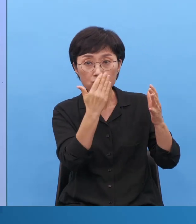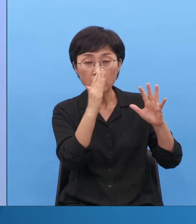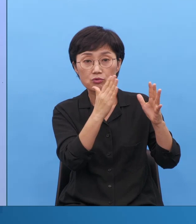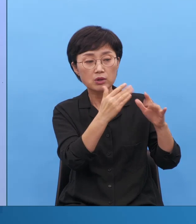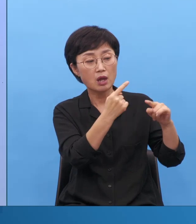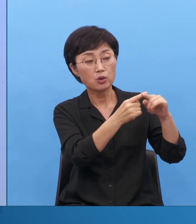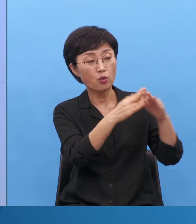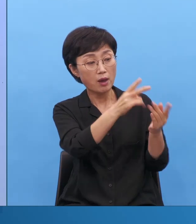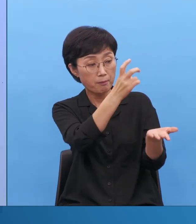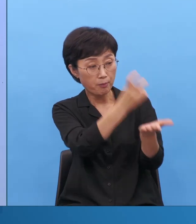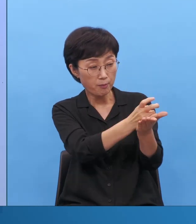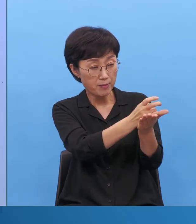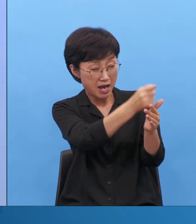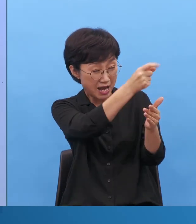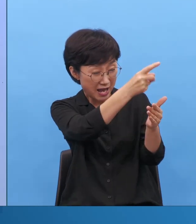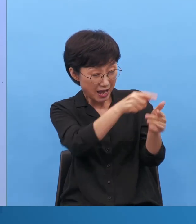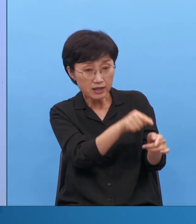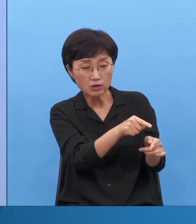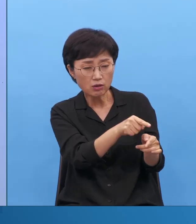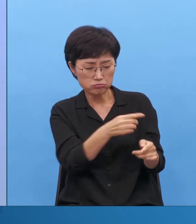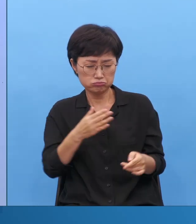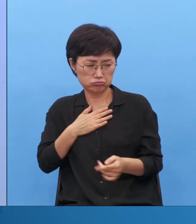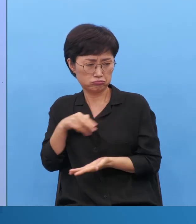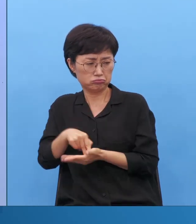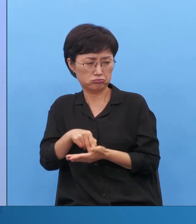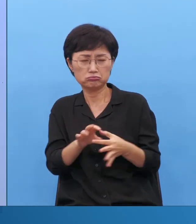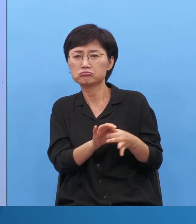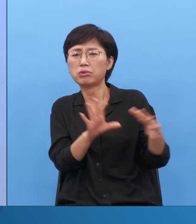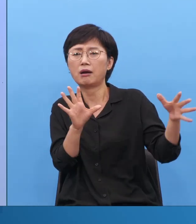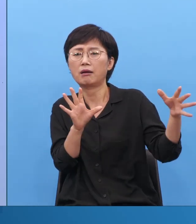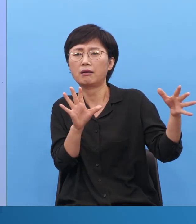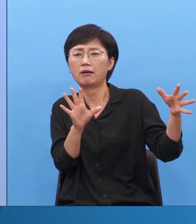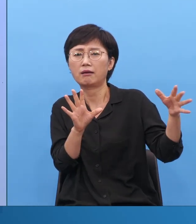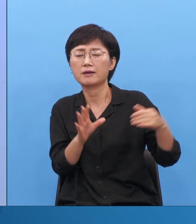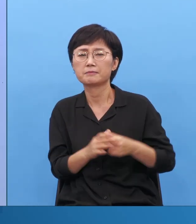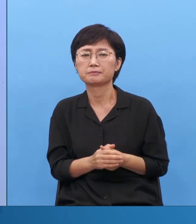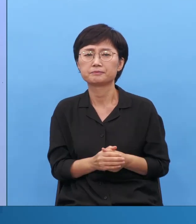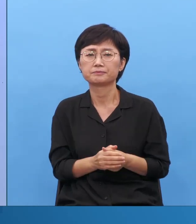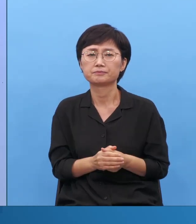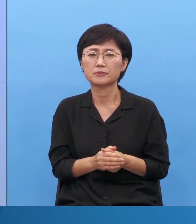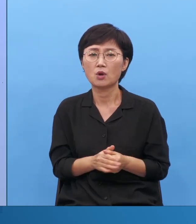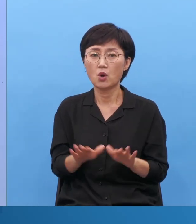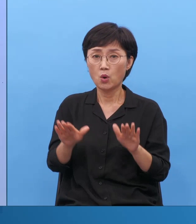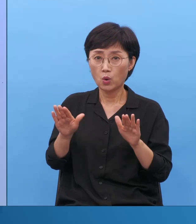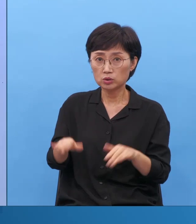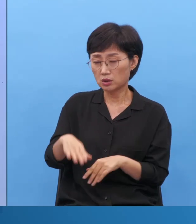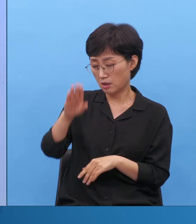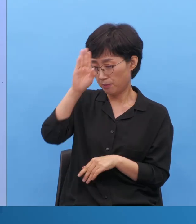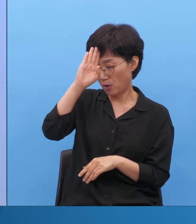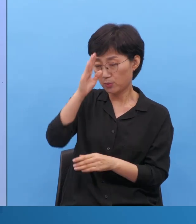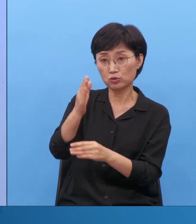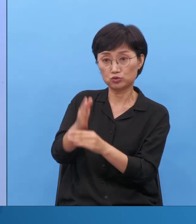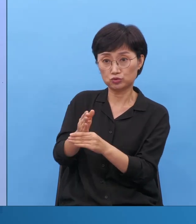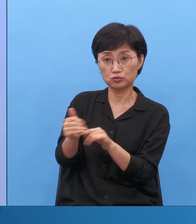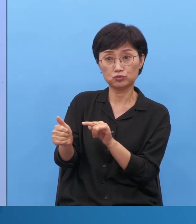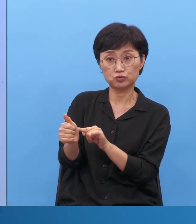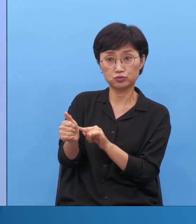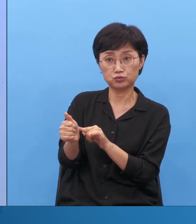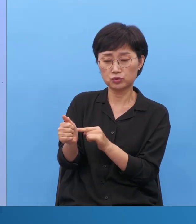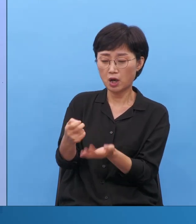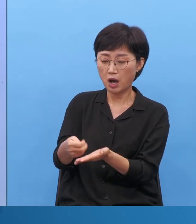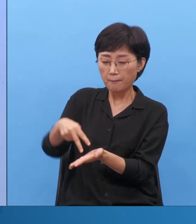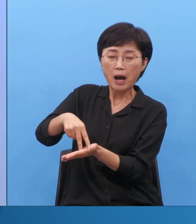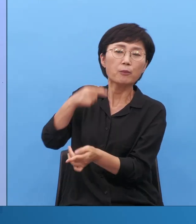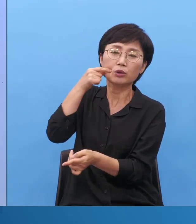for this individual, that had nothing to do with him. 특히 이 지금 안전뱅이는 이 서지 못한 이